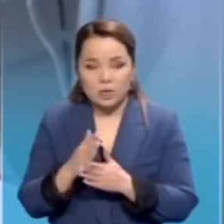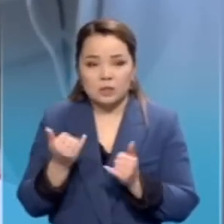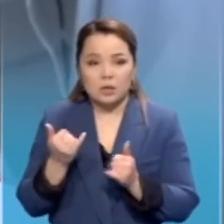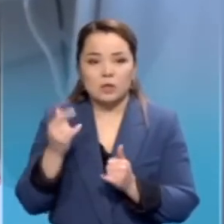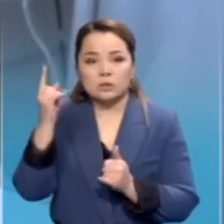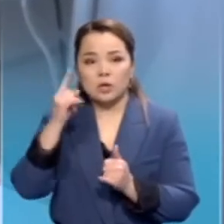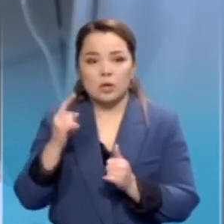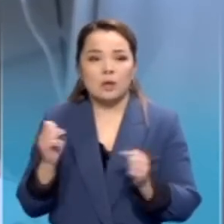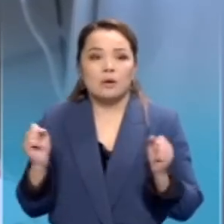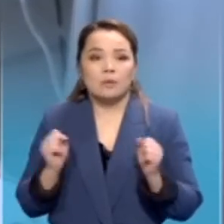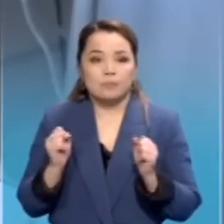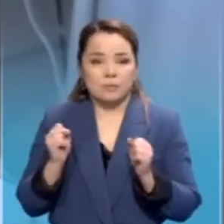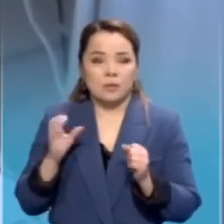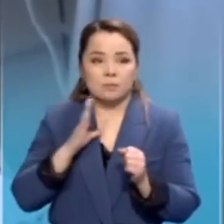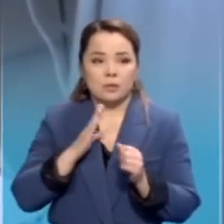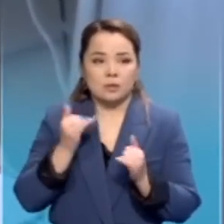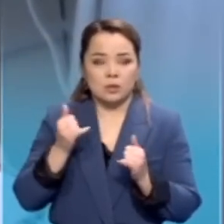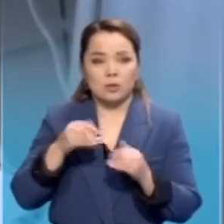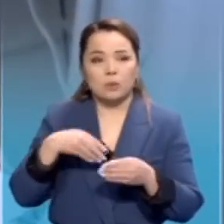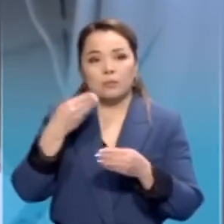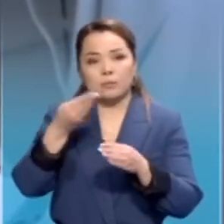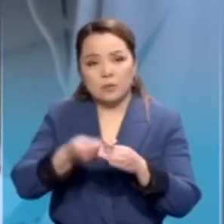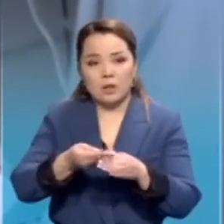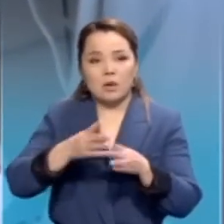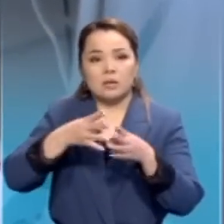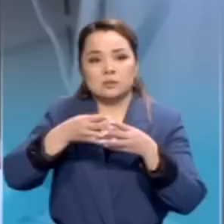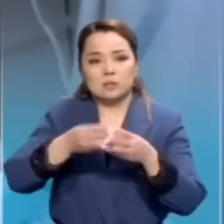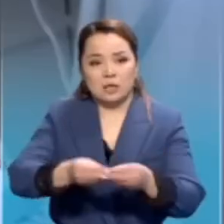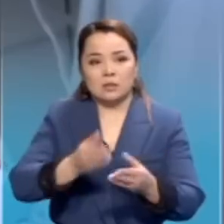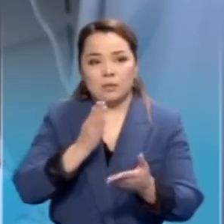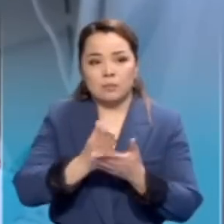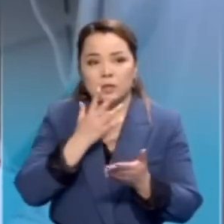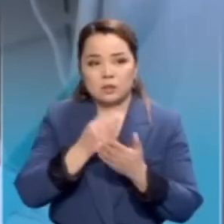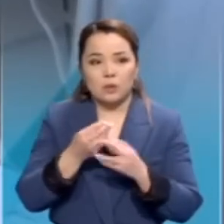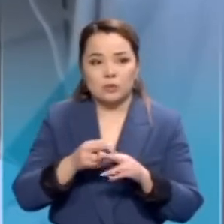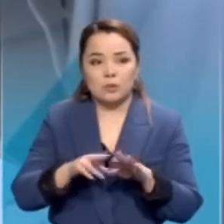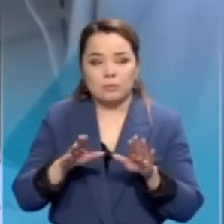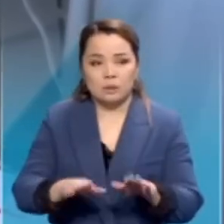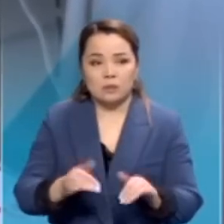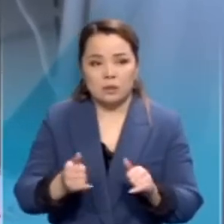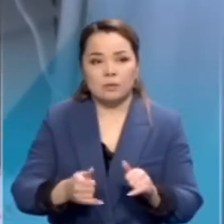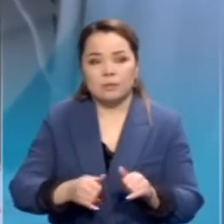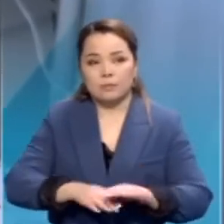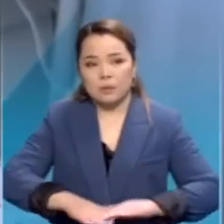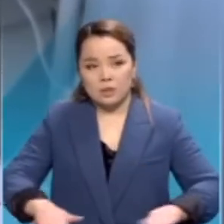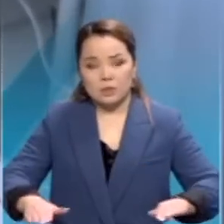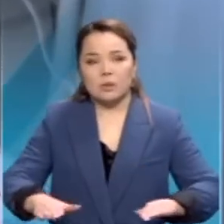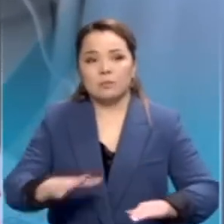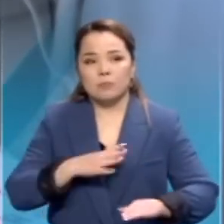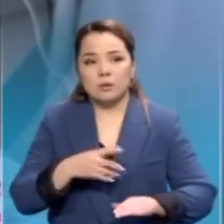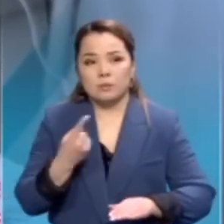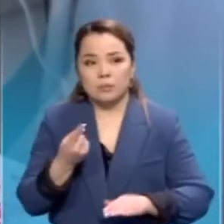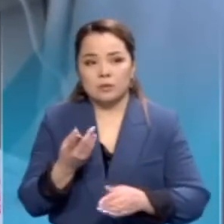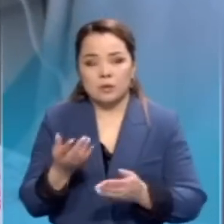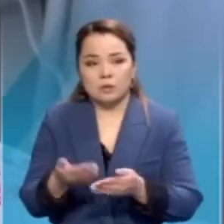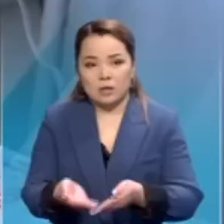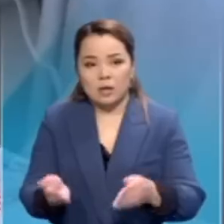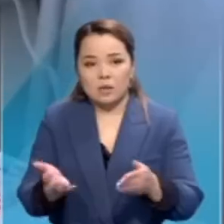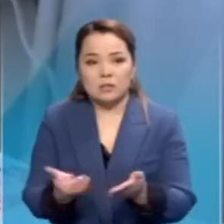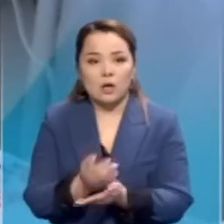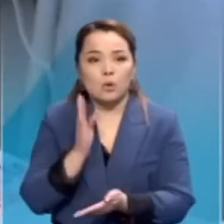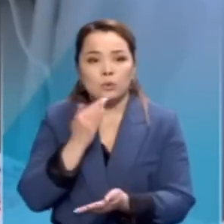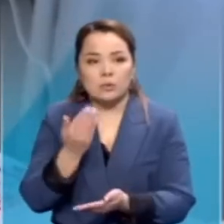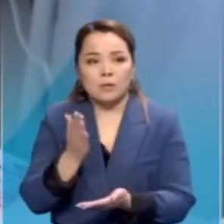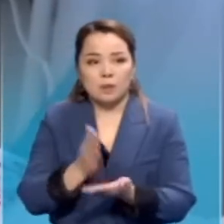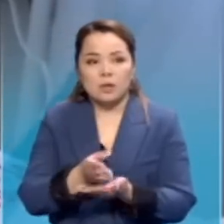jar toñazgıç pen şkafqa quladı. Men sol jerde qıstırılıp qaldım. Klemçe bar edi, sonu alıp astıma tösep aldım. Keyin bir qutunu tawıp aldım. İçinde su